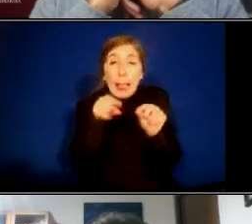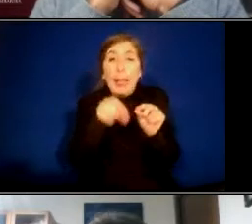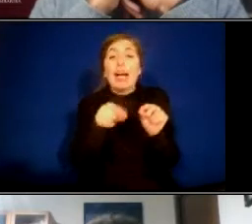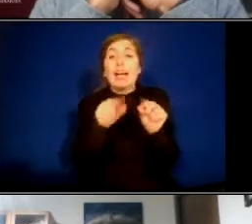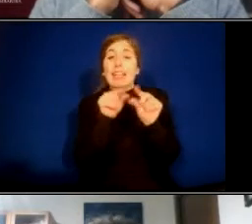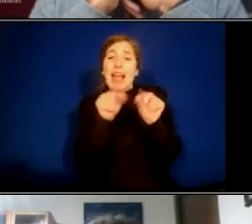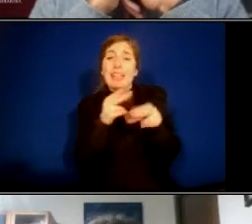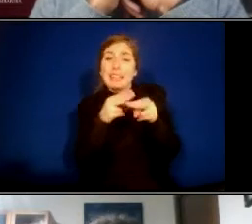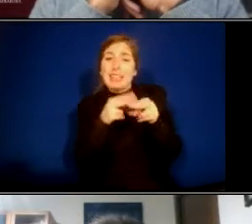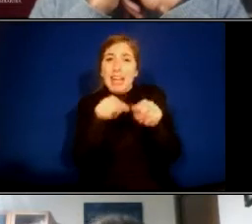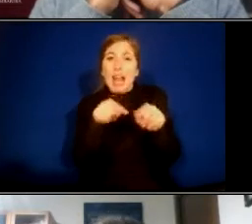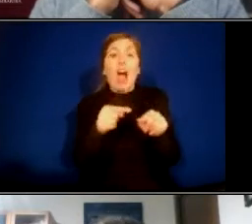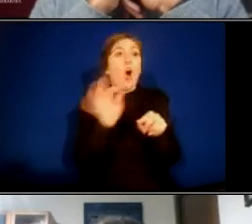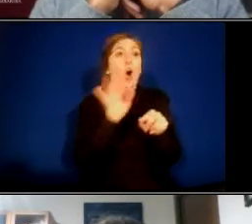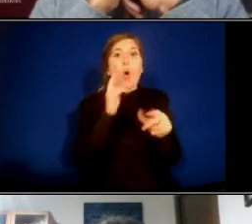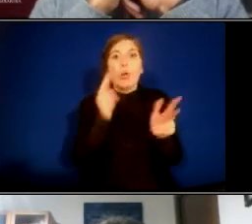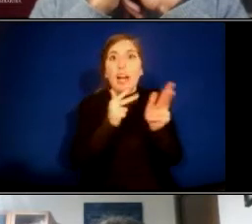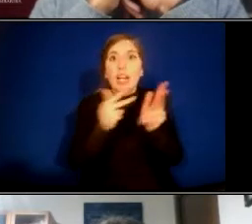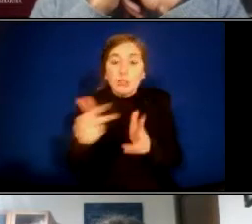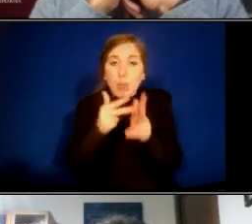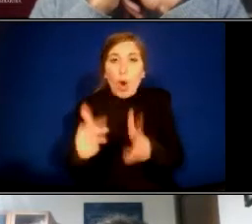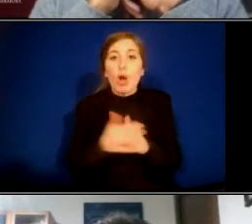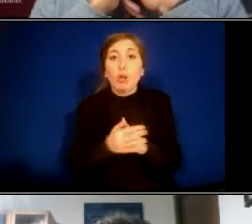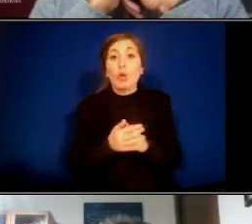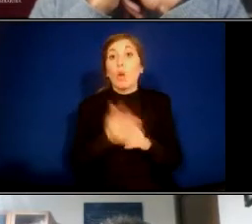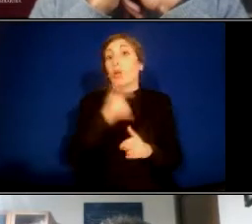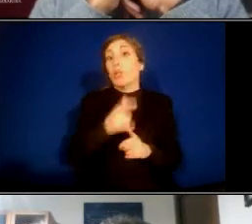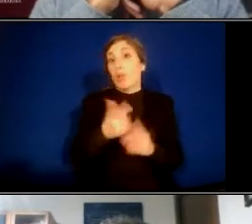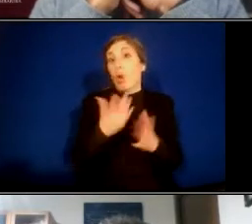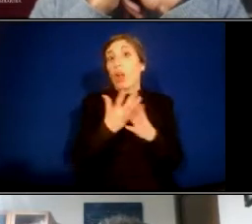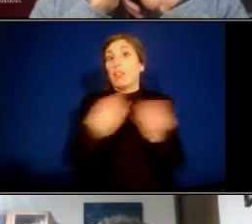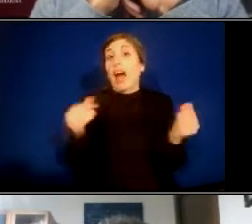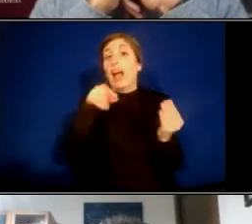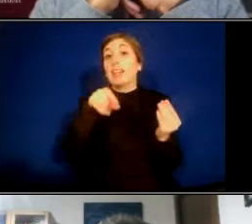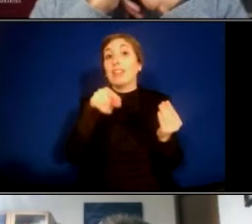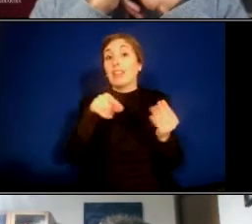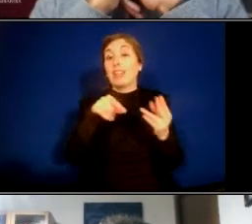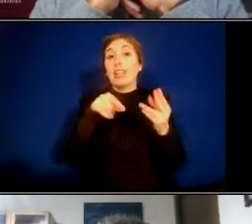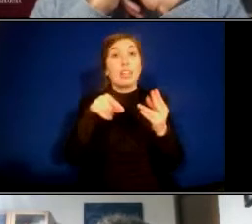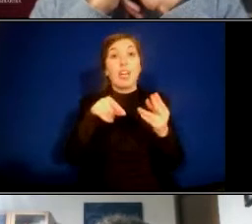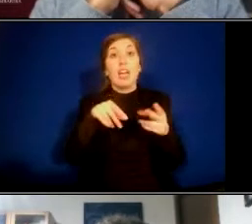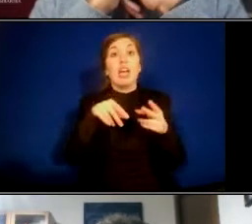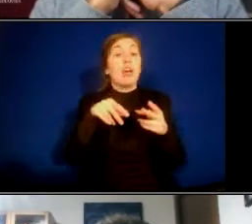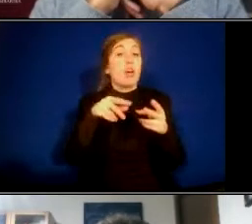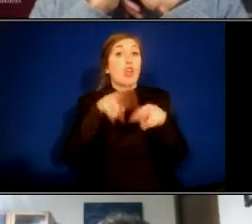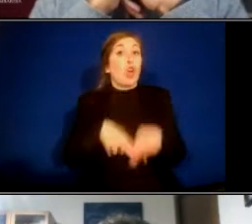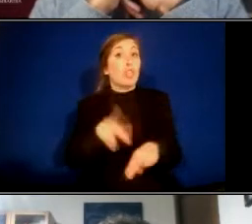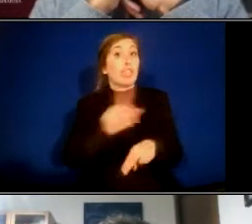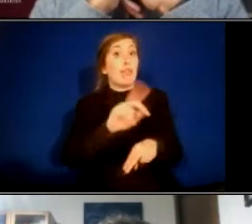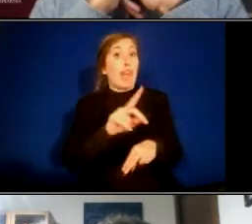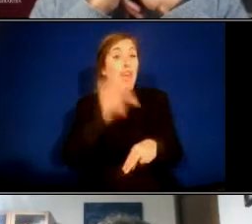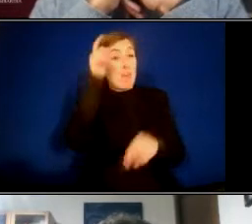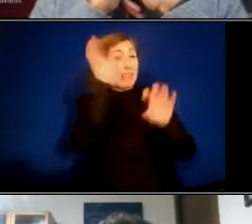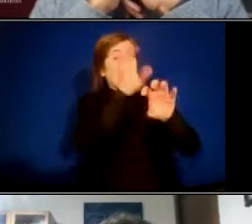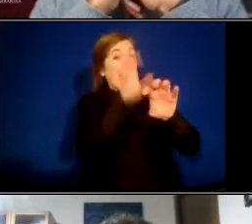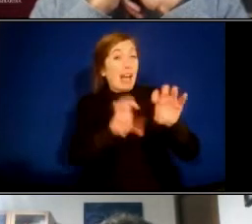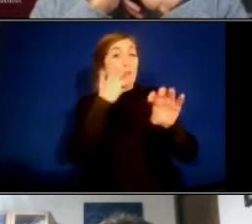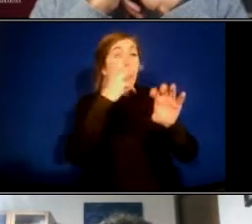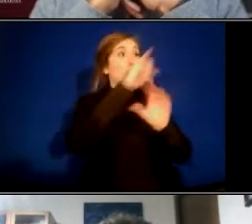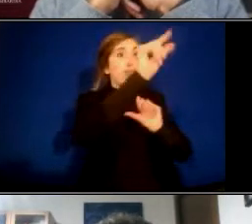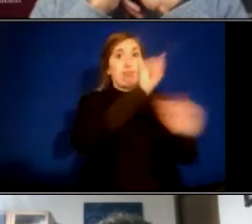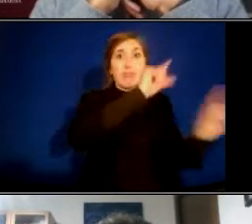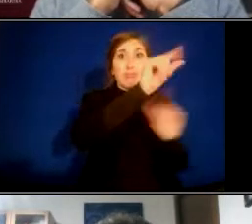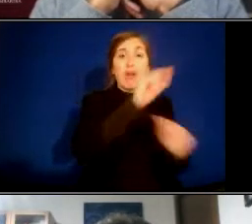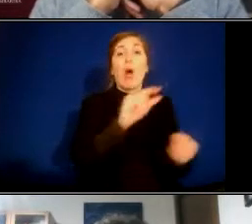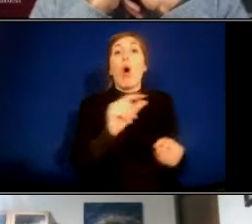si fermerà, qualcun altro invece in alcuni paesi lo vedremo dopo intende fermarsi nella speranza di rientrare il più in fretta possibile, quindi